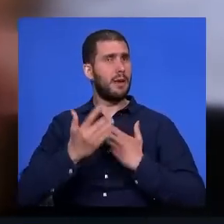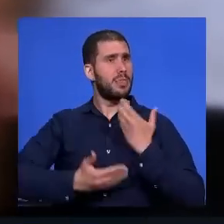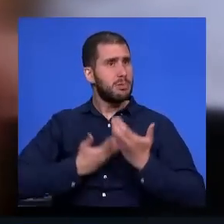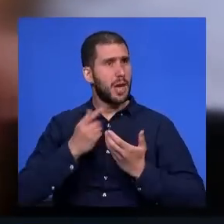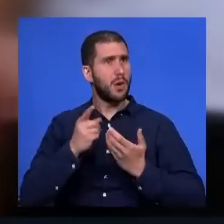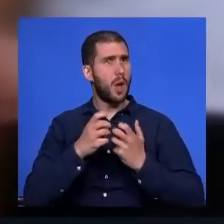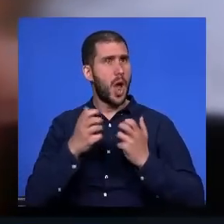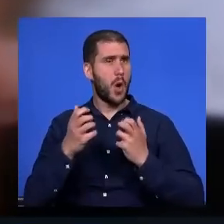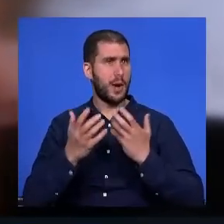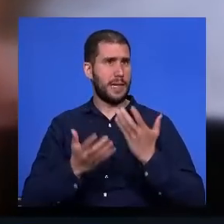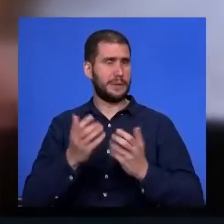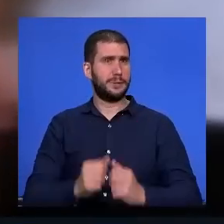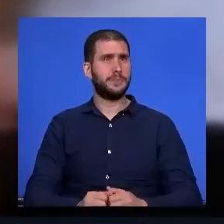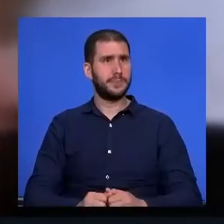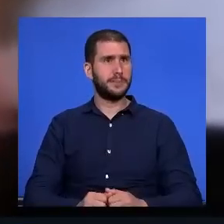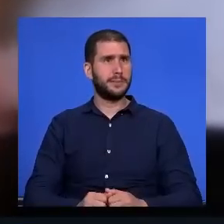ארוך יחסית.